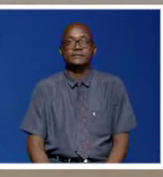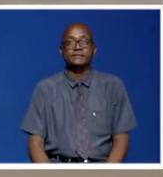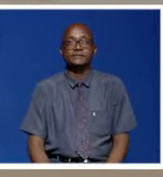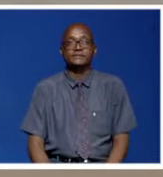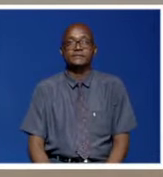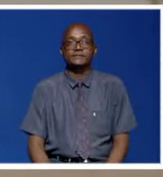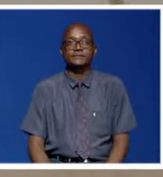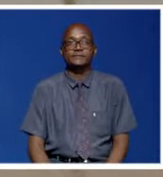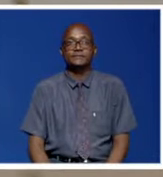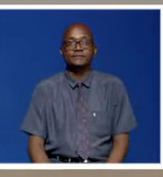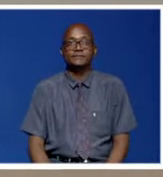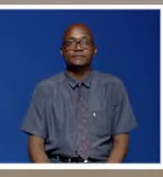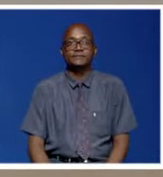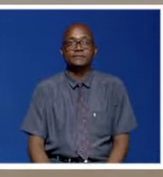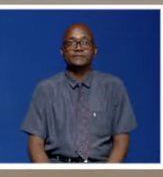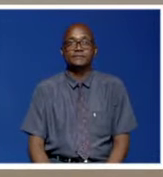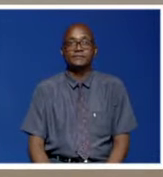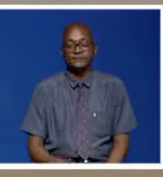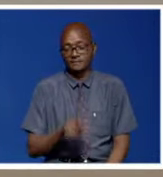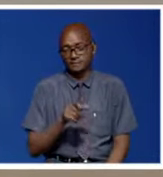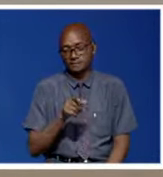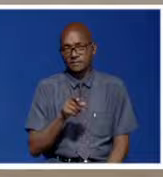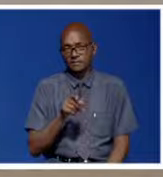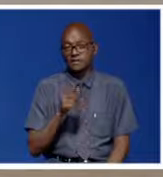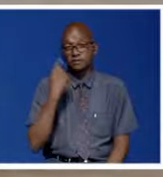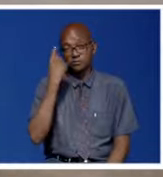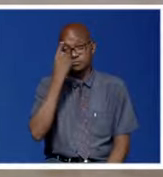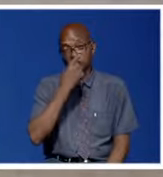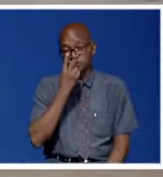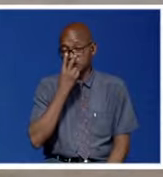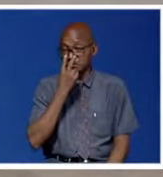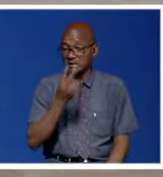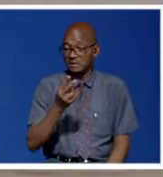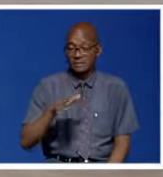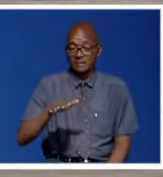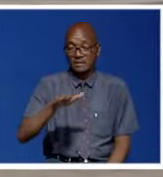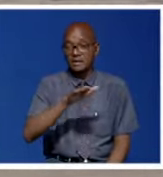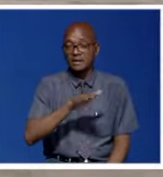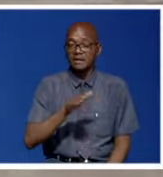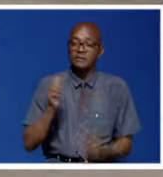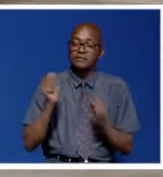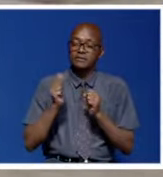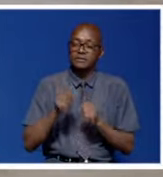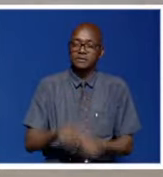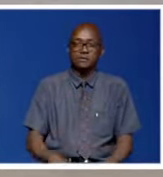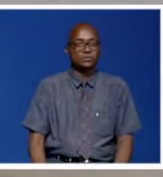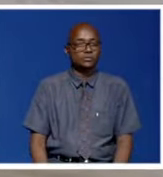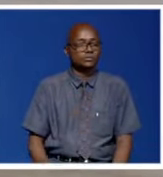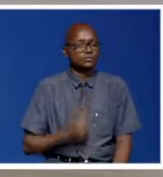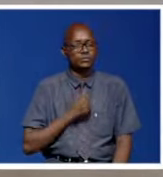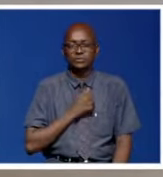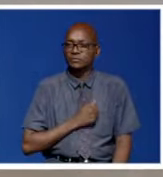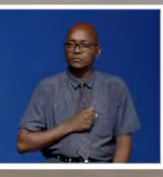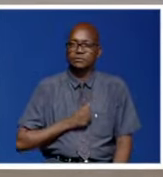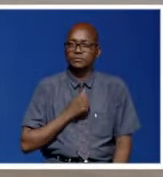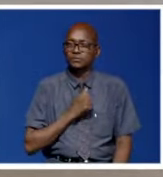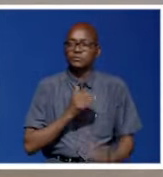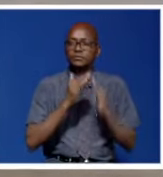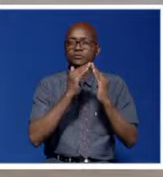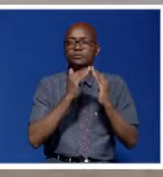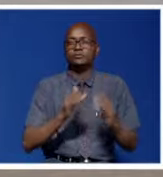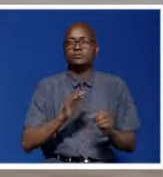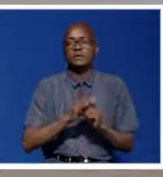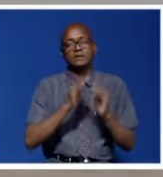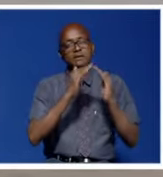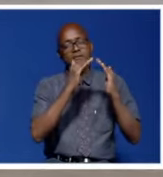Taswira inayoonekana kwenye maeneo mengi ya wilaya ya Rufiji ni ya kutia simanzi kutokana na makazi mengi kuzama kwenye maji,